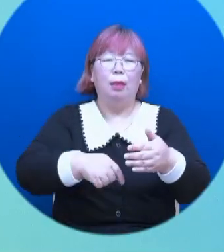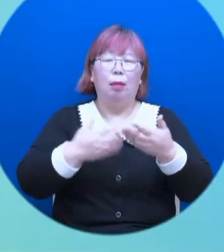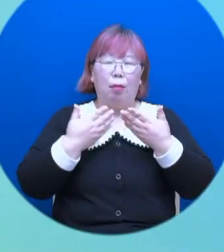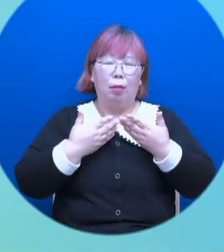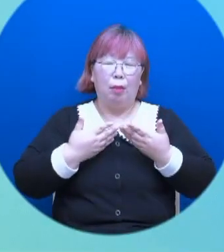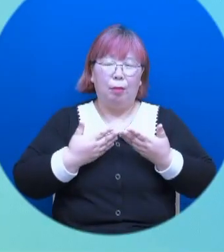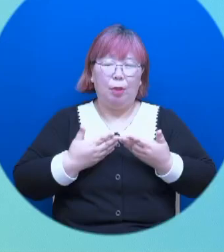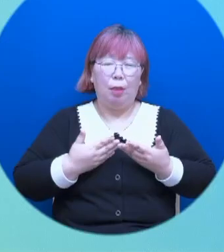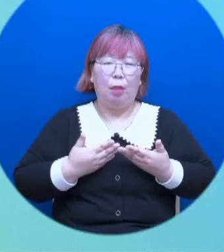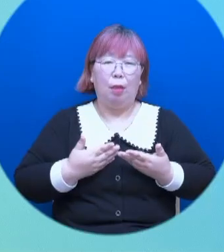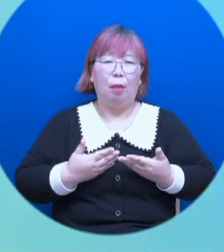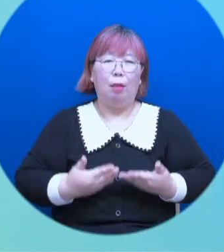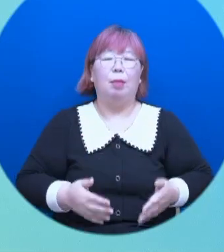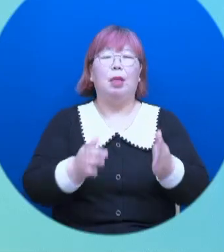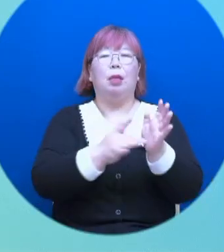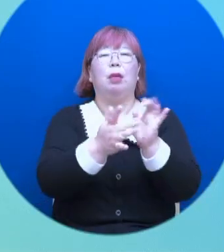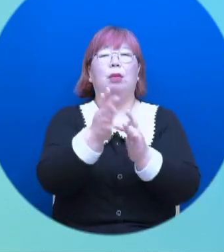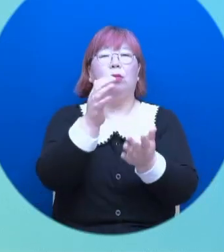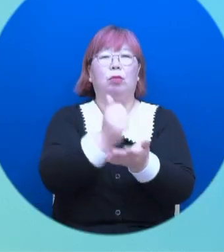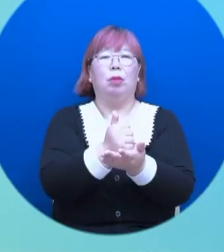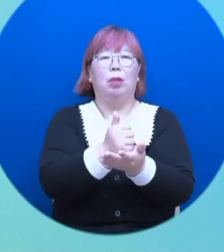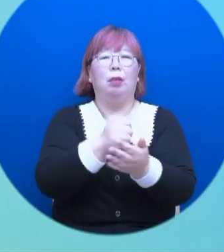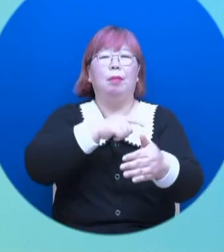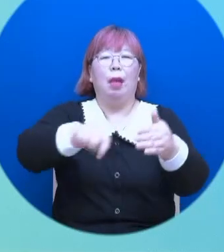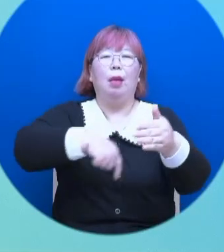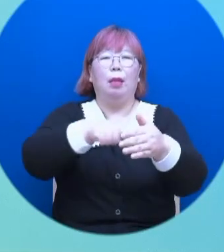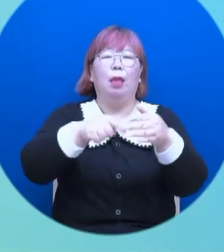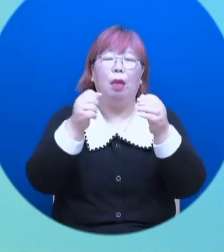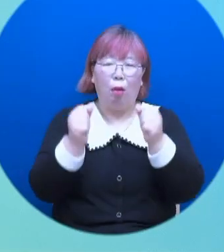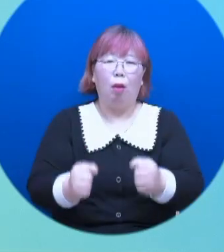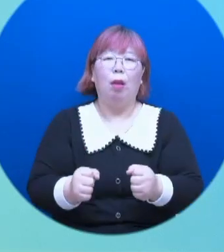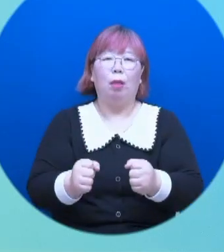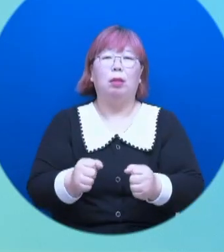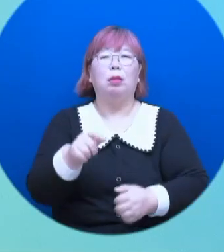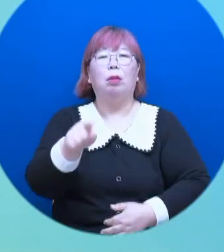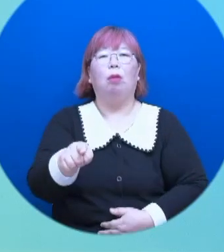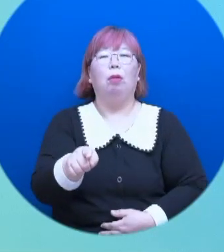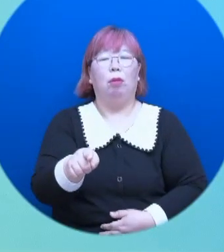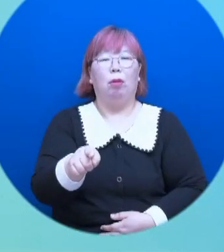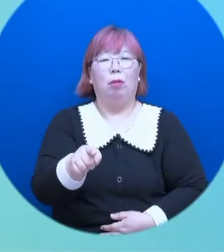잠잠히 예수님 안에 거하는 것, 그것이